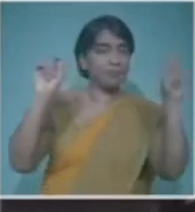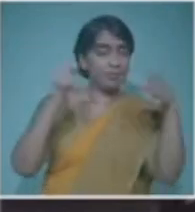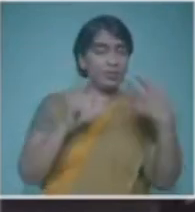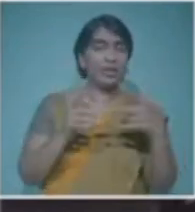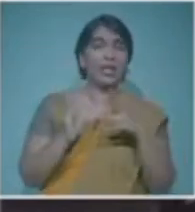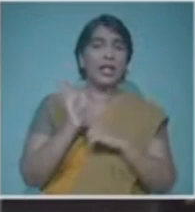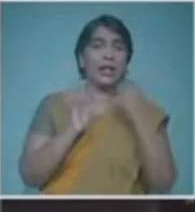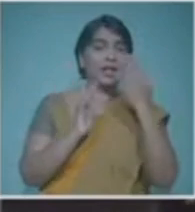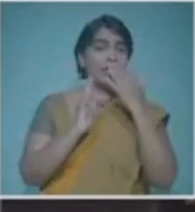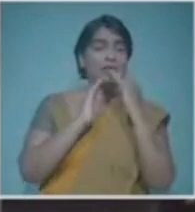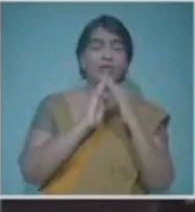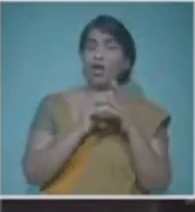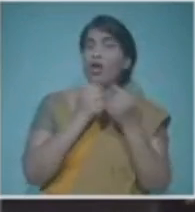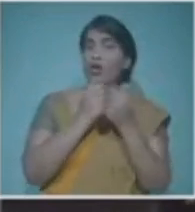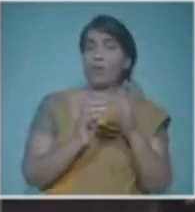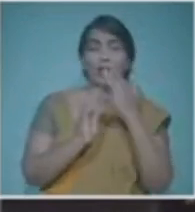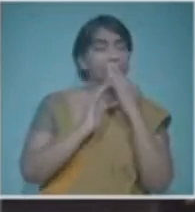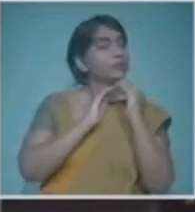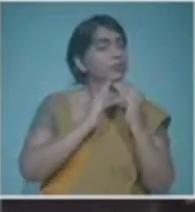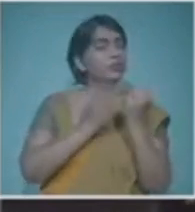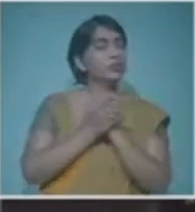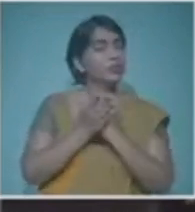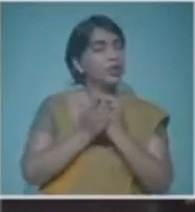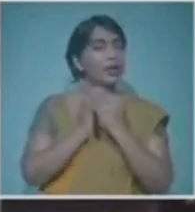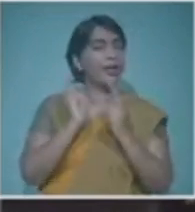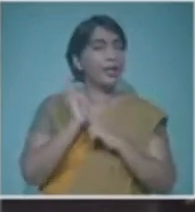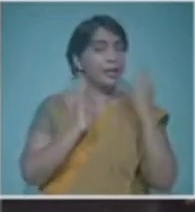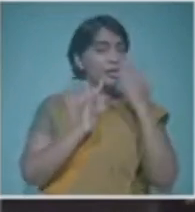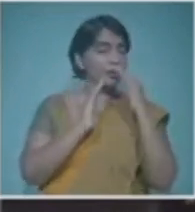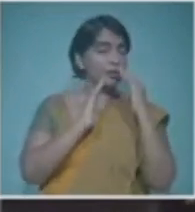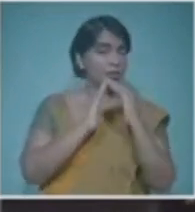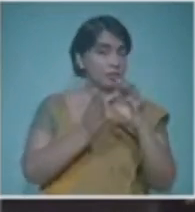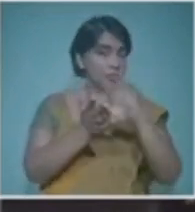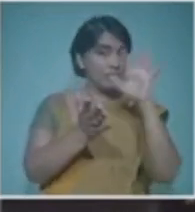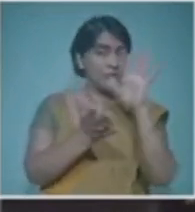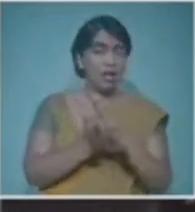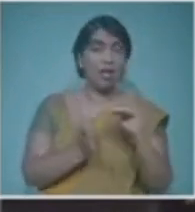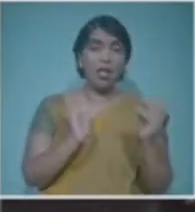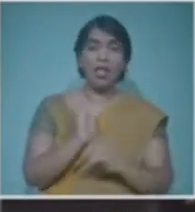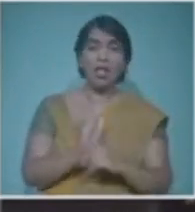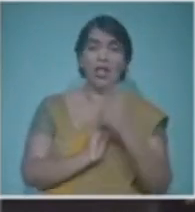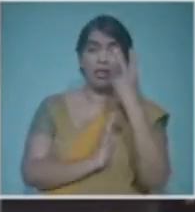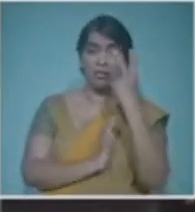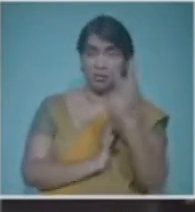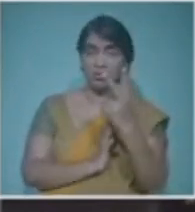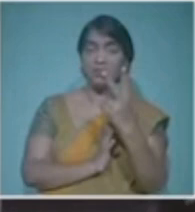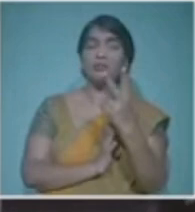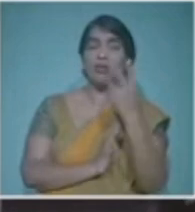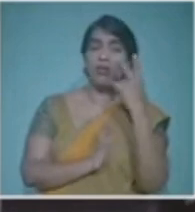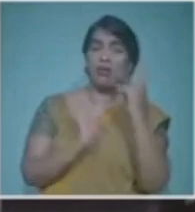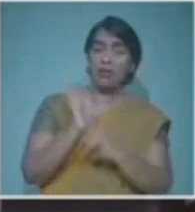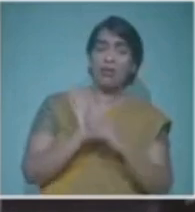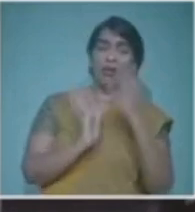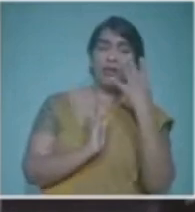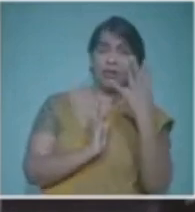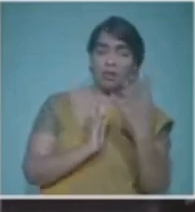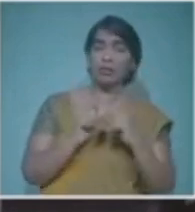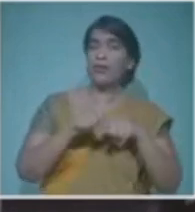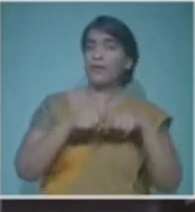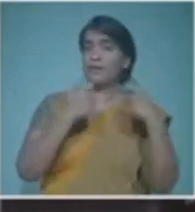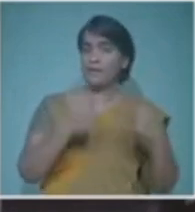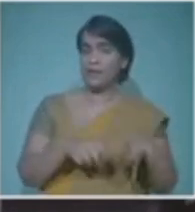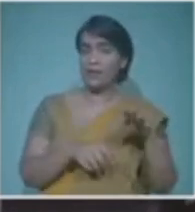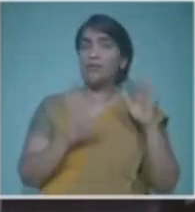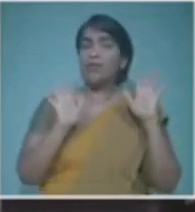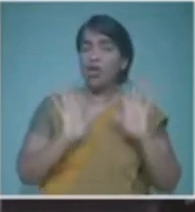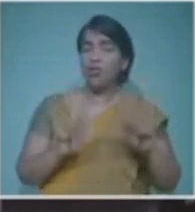ජාතික පාසලක් කියලා පාසල් පද්ධතිය ජාතික පාසලක් කියලා නම ගහන්න රුපියල් ලක්ෂ 2ක් 4ක් අතර මේ එක පාසලක් වියදම් කළා